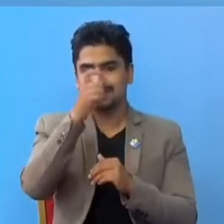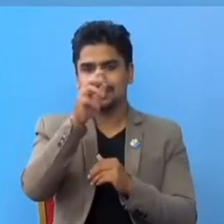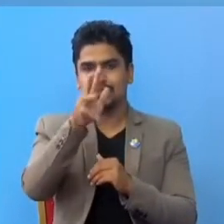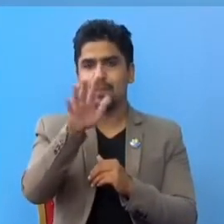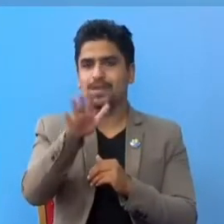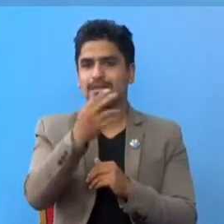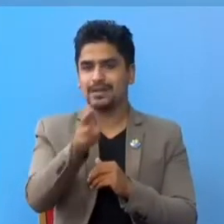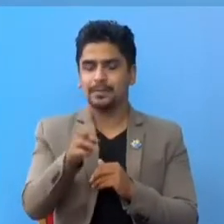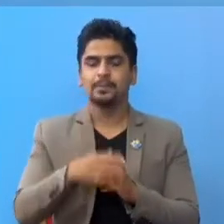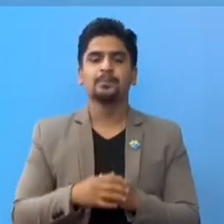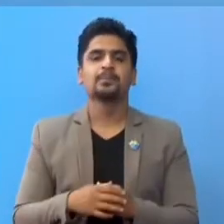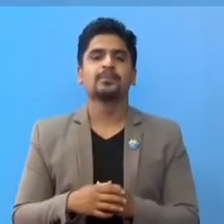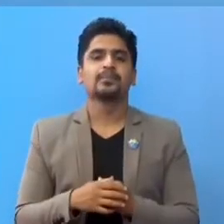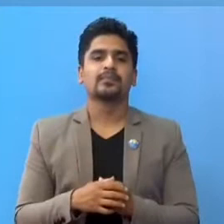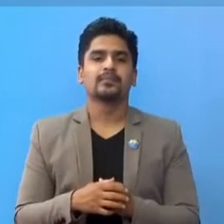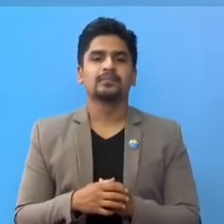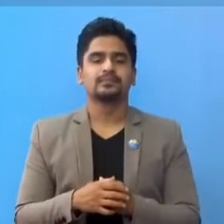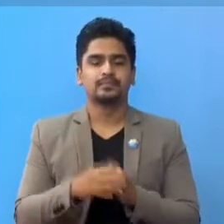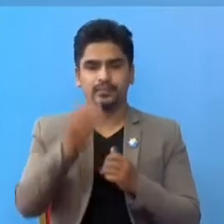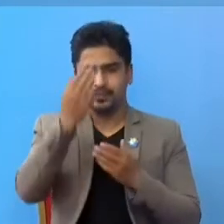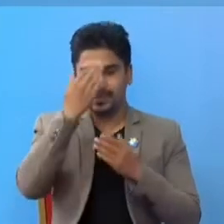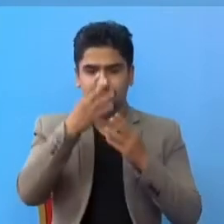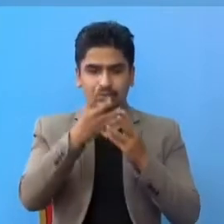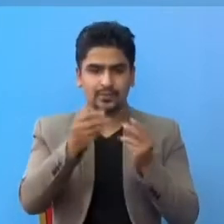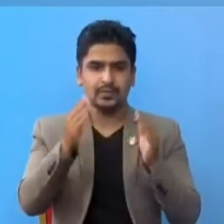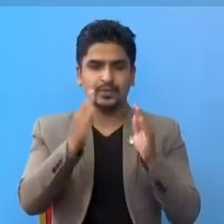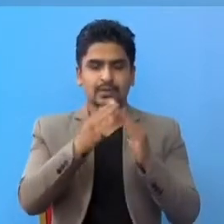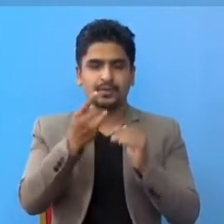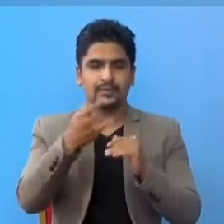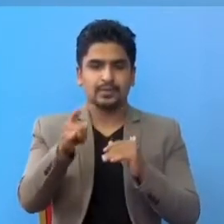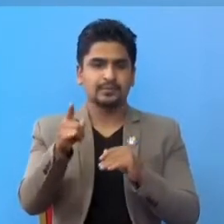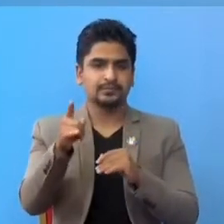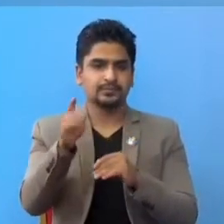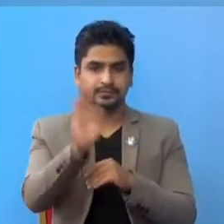का